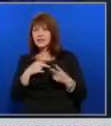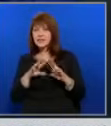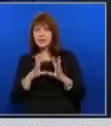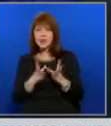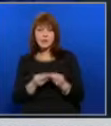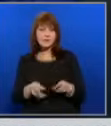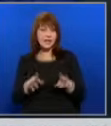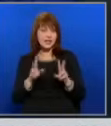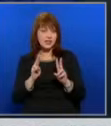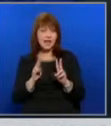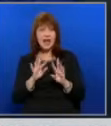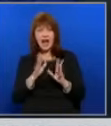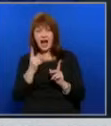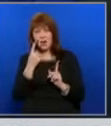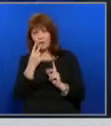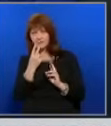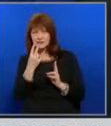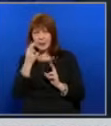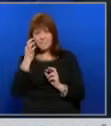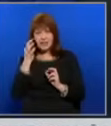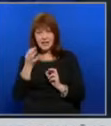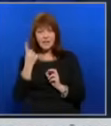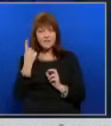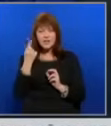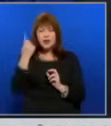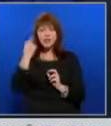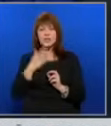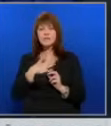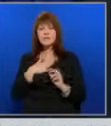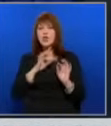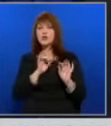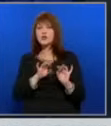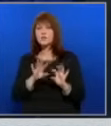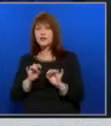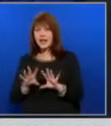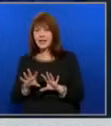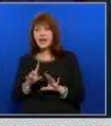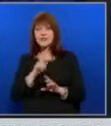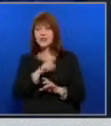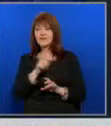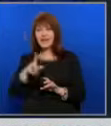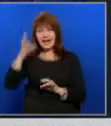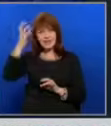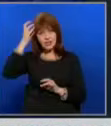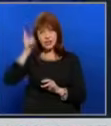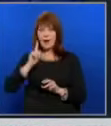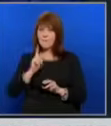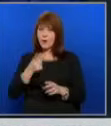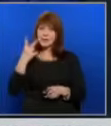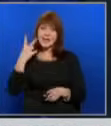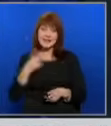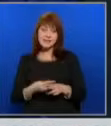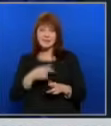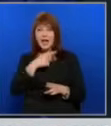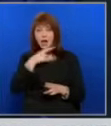решения. Ако обърнахте внимание, вчера или онзи ден излезе едно съобщение на Европейската комисия, че всяка държава може да спре